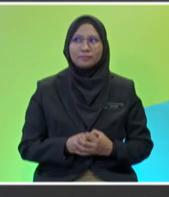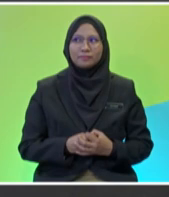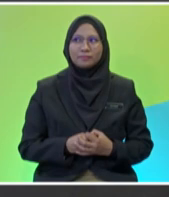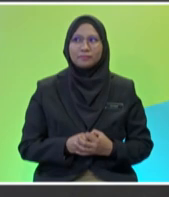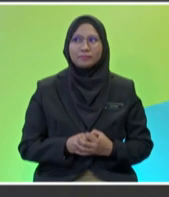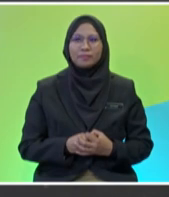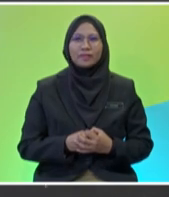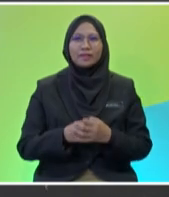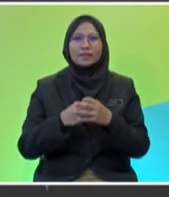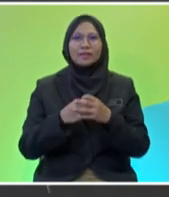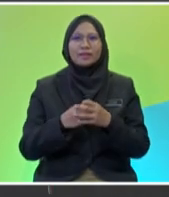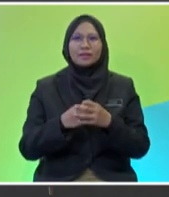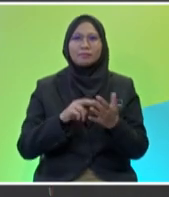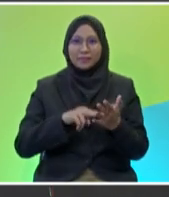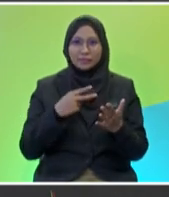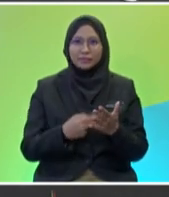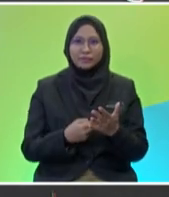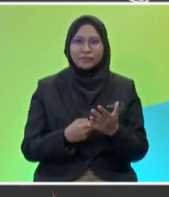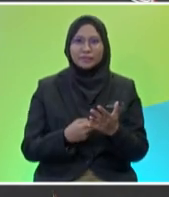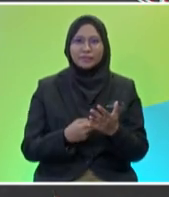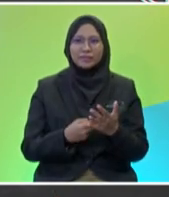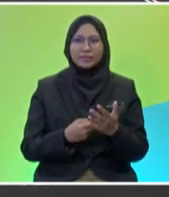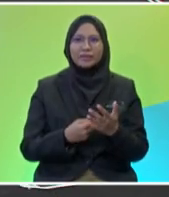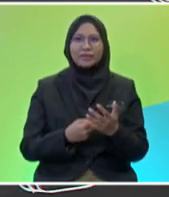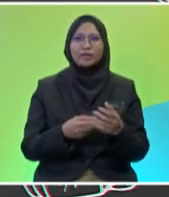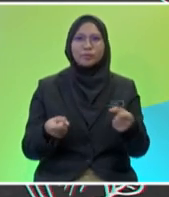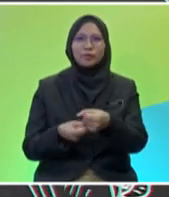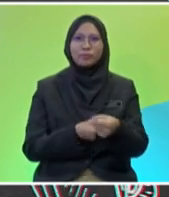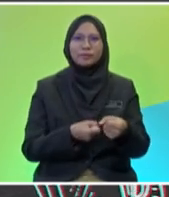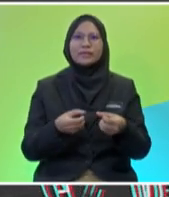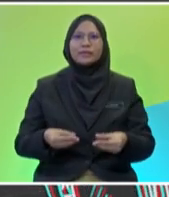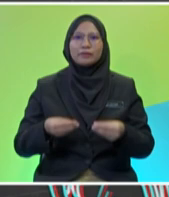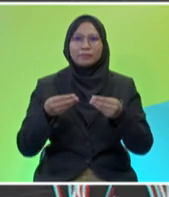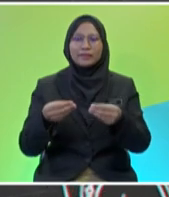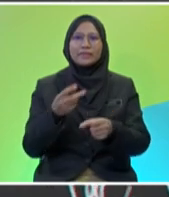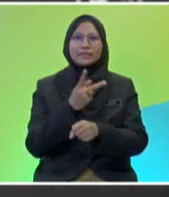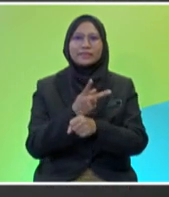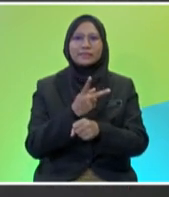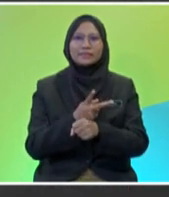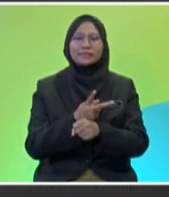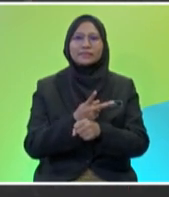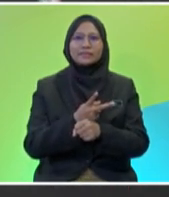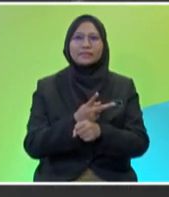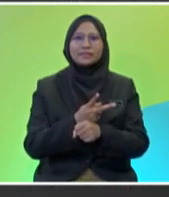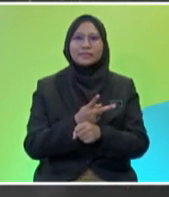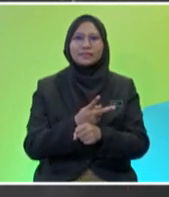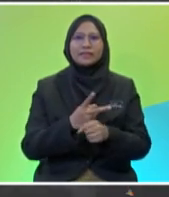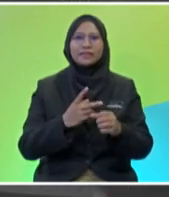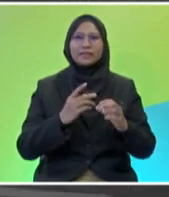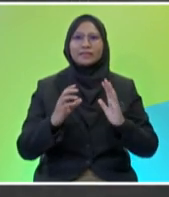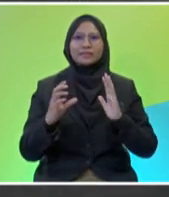menawarkan peringatan berbentuk kecemasan Oke dan keselamatan kebakaran jadi kalau berkaitan dengan